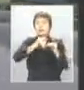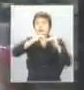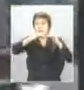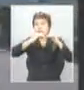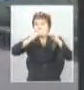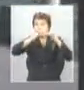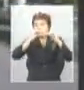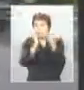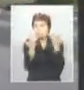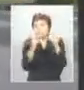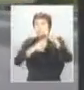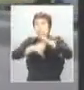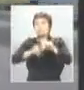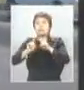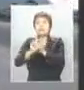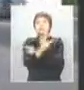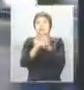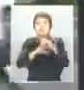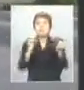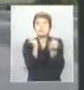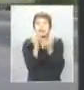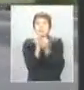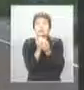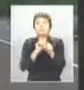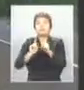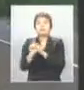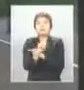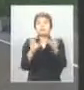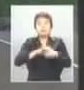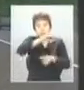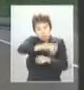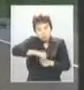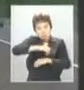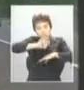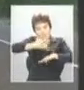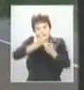ถือเป็ปัญหาใหญ่ที่ส่งผลกระทบในหลายด้านทั้งการแ่งชิงสัพ procedural ต